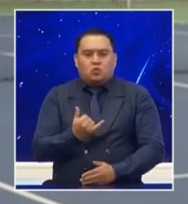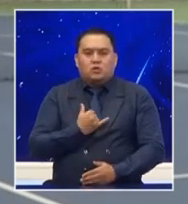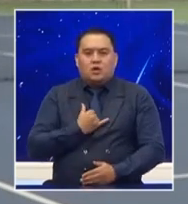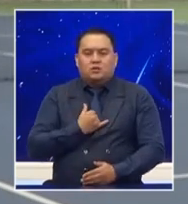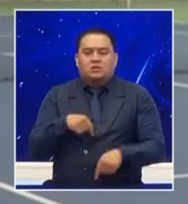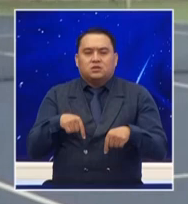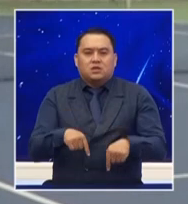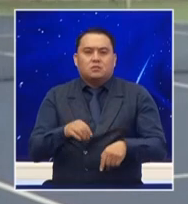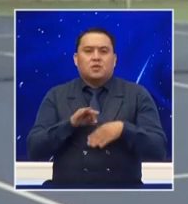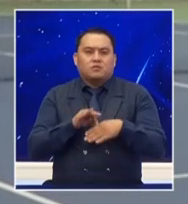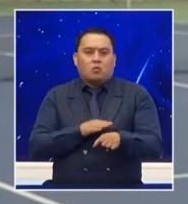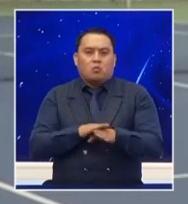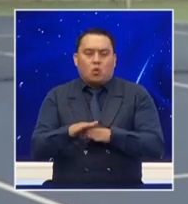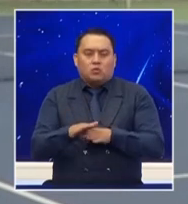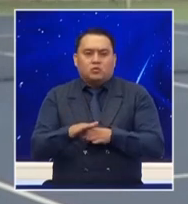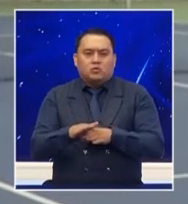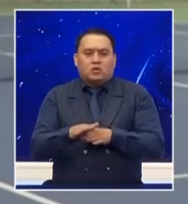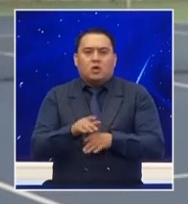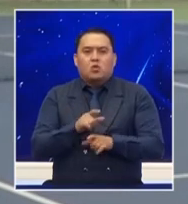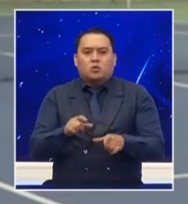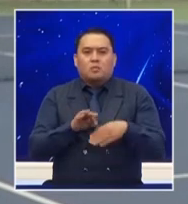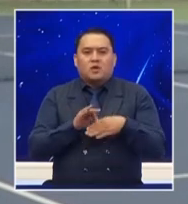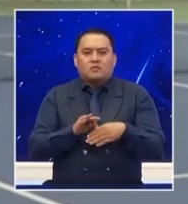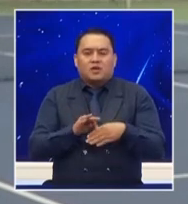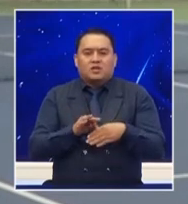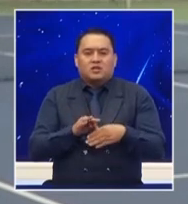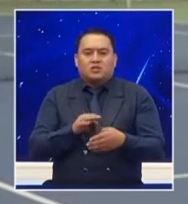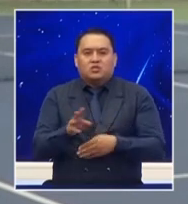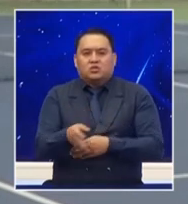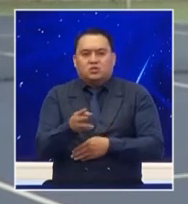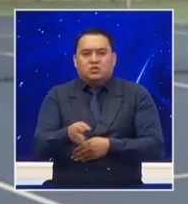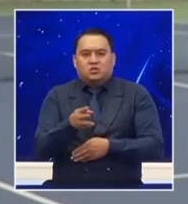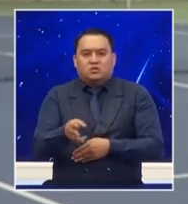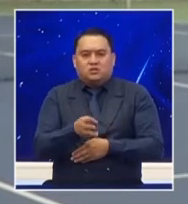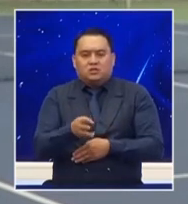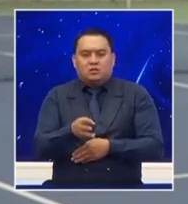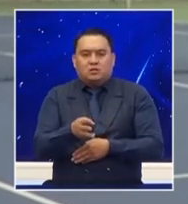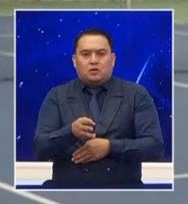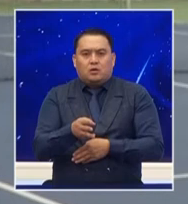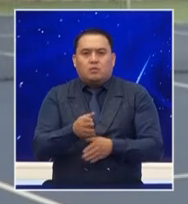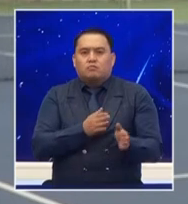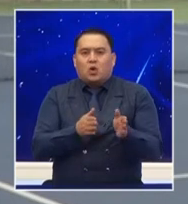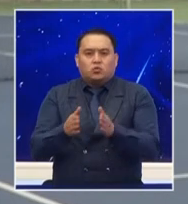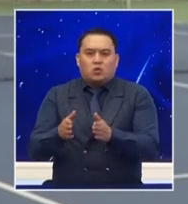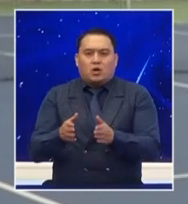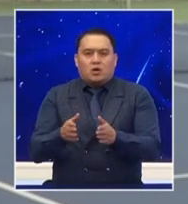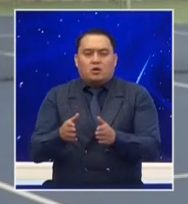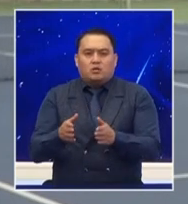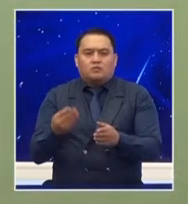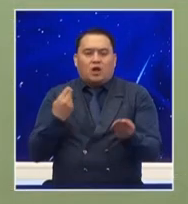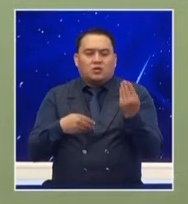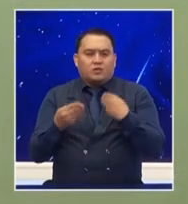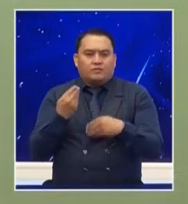мы здесь полностью тоже, наш медик проводит дезинфекацию. Как положено, одевается вся